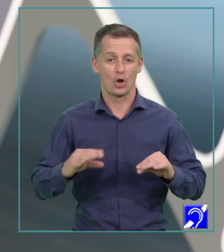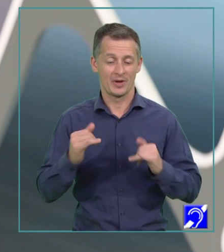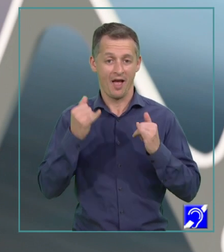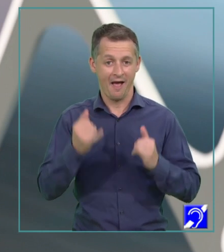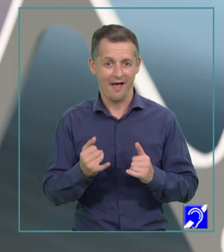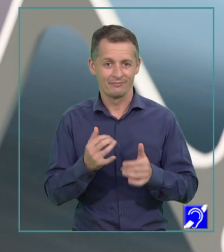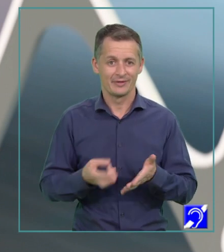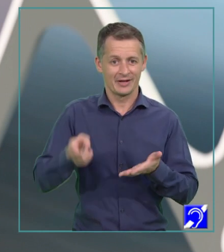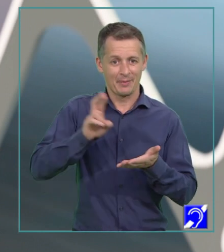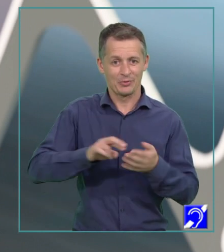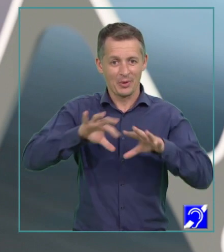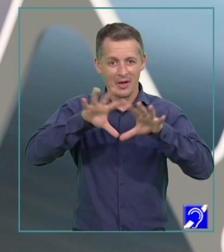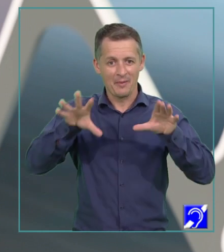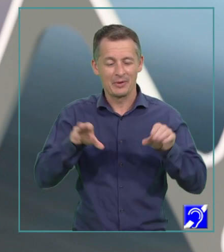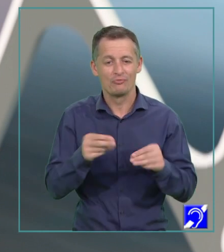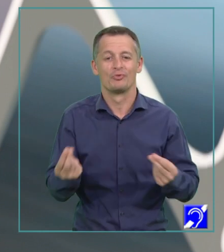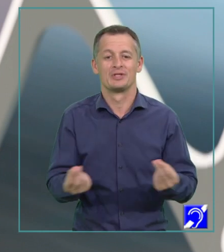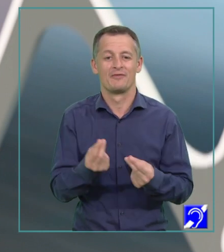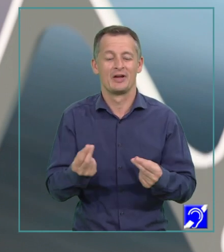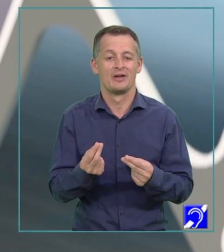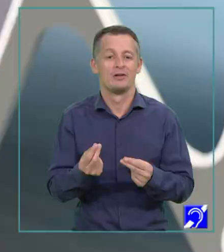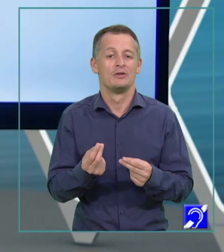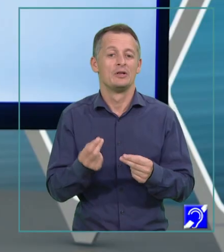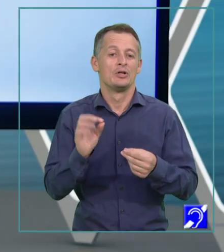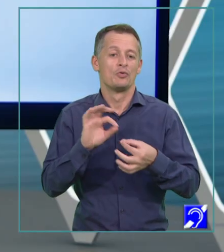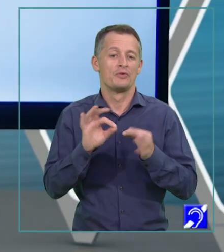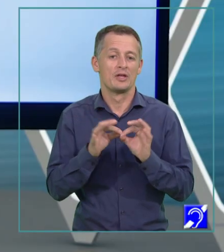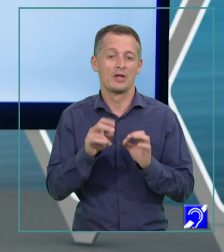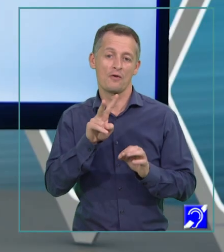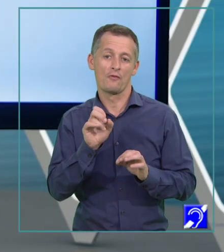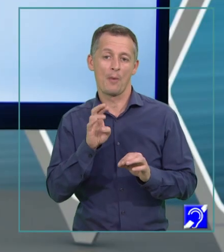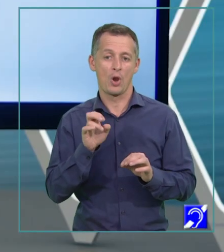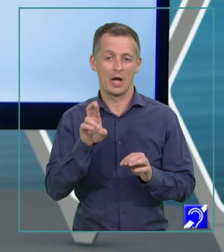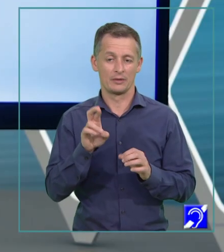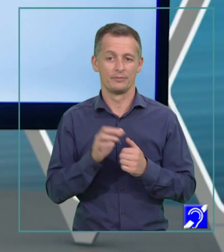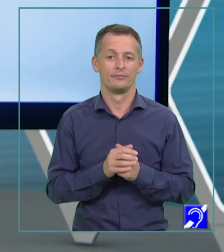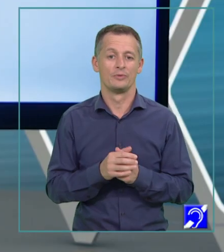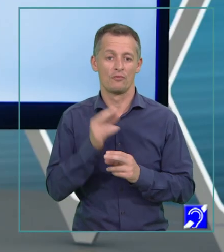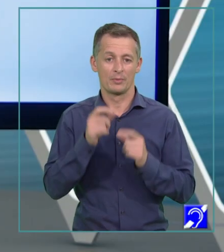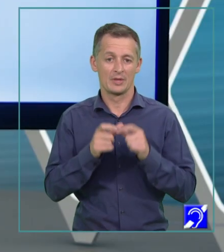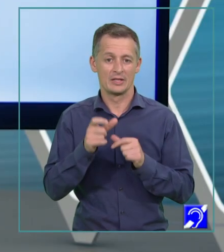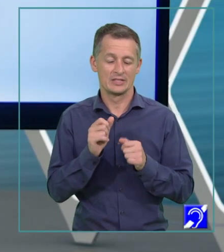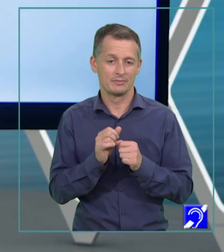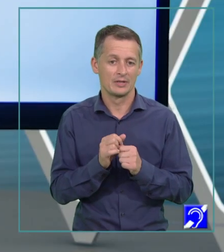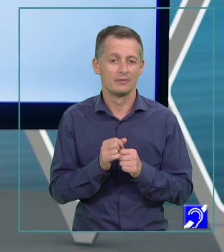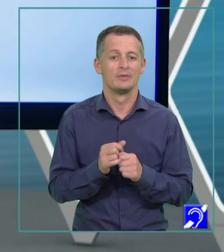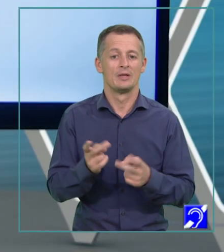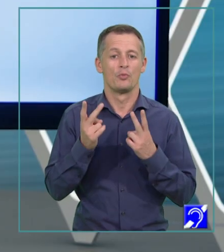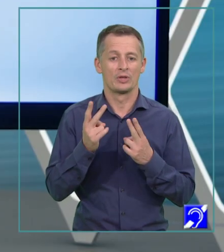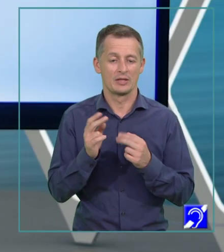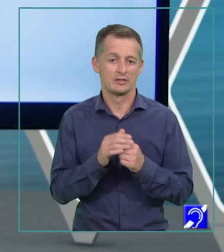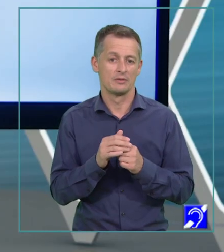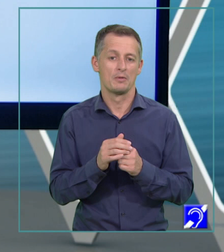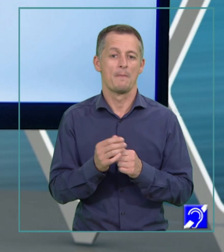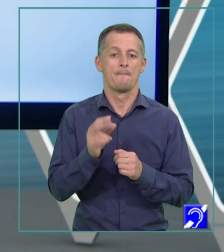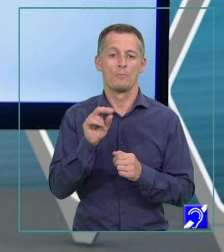vom recapitula împreună câteva noțiuni de vocabular. Vom vorbi despre sensul propriu și sensul figurat al cuvintelor,